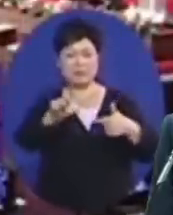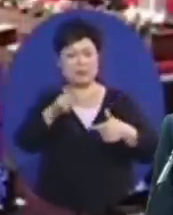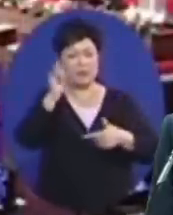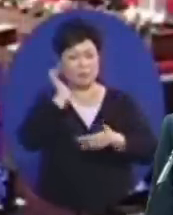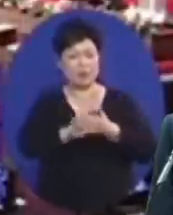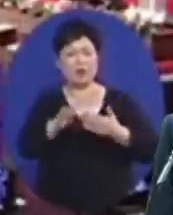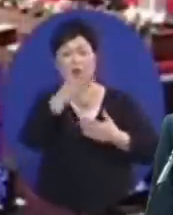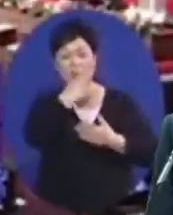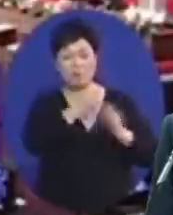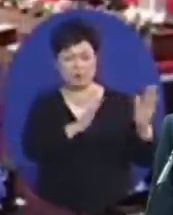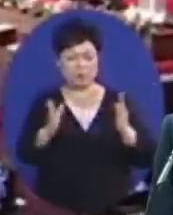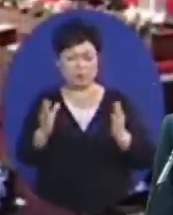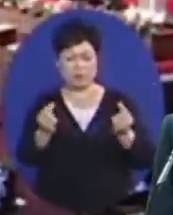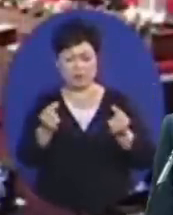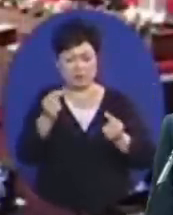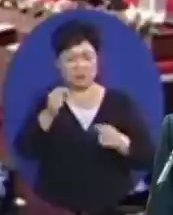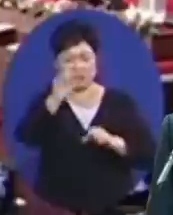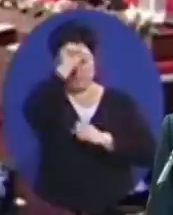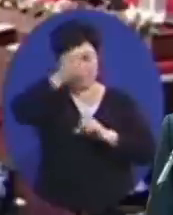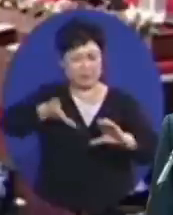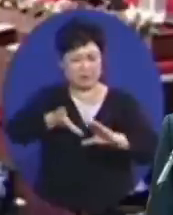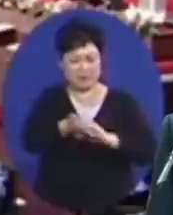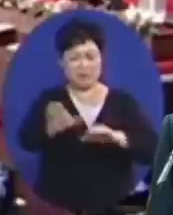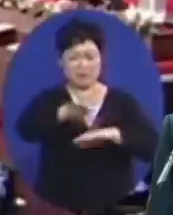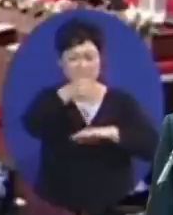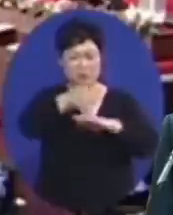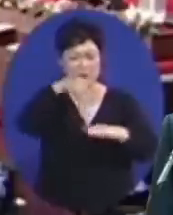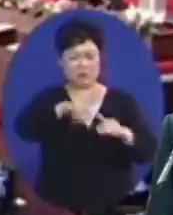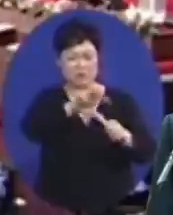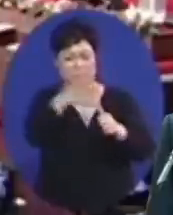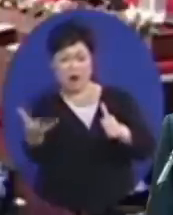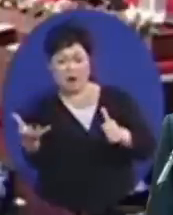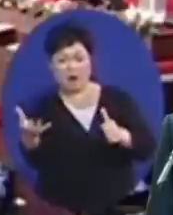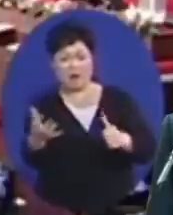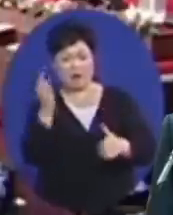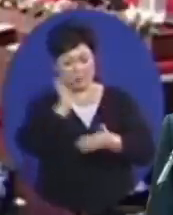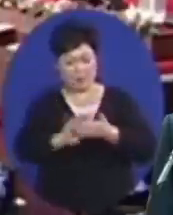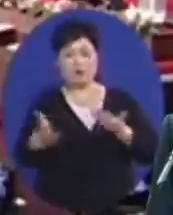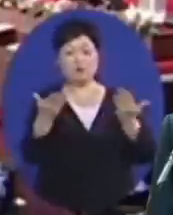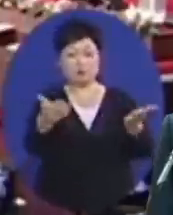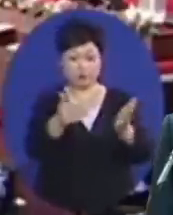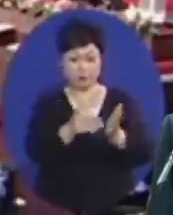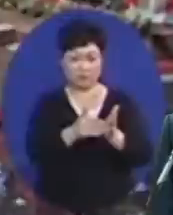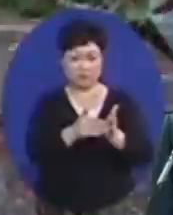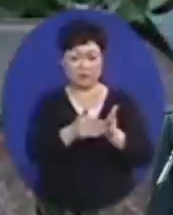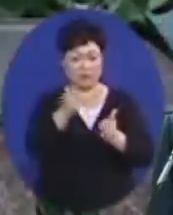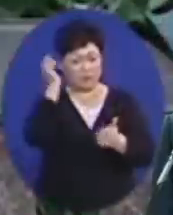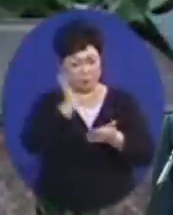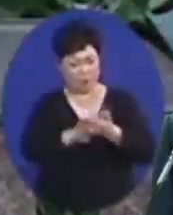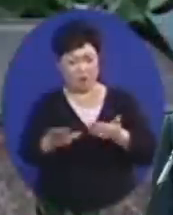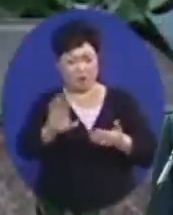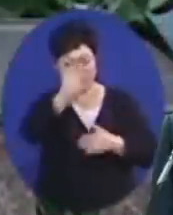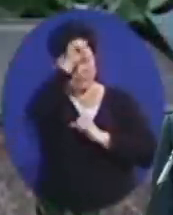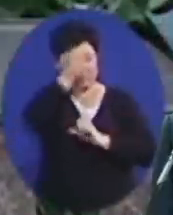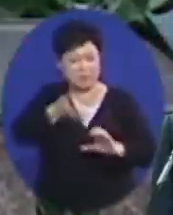신을 그리스도 안에서 저주를 다 제하고 평안을 주셨는데 그 평안의 신발을